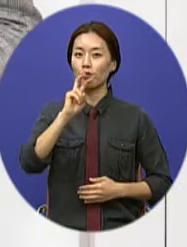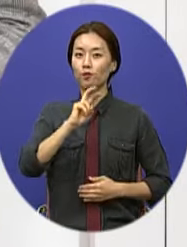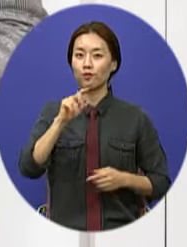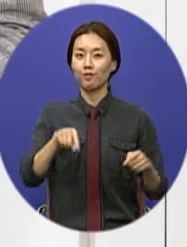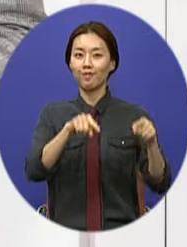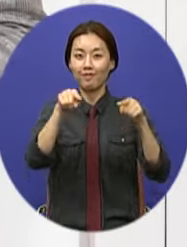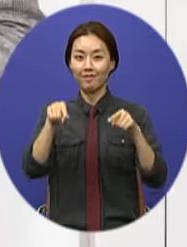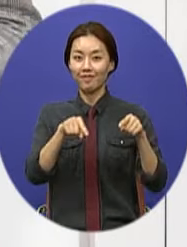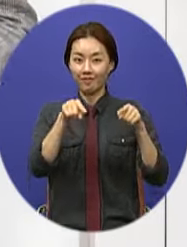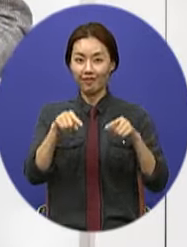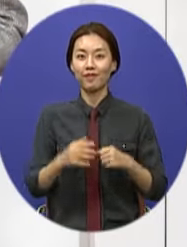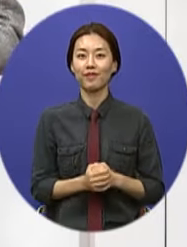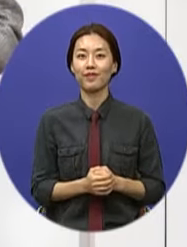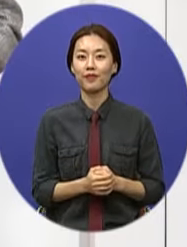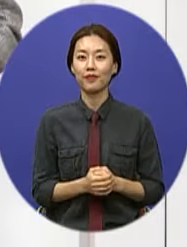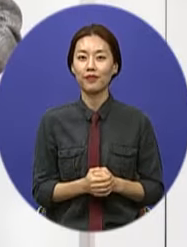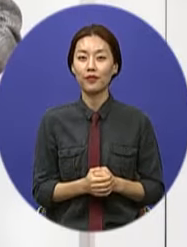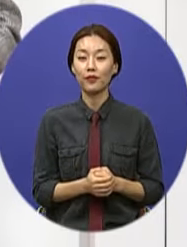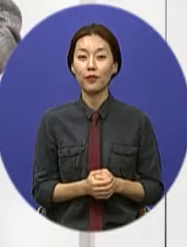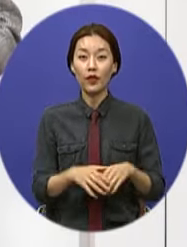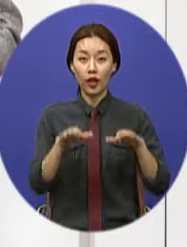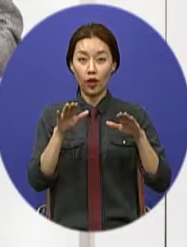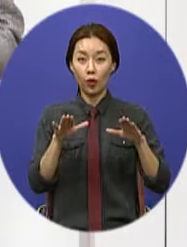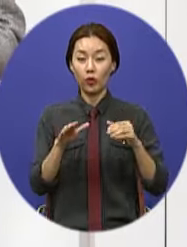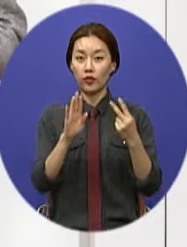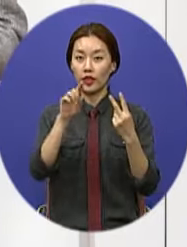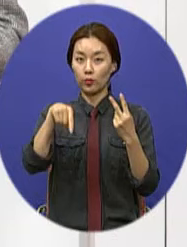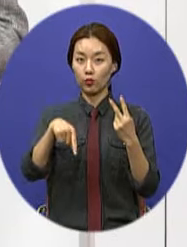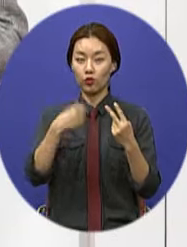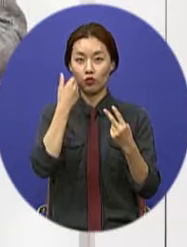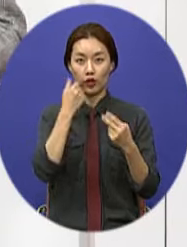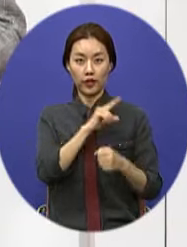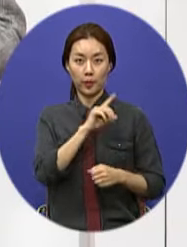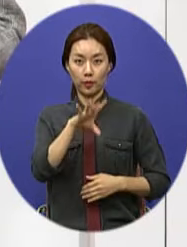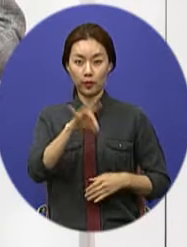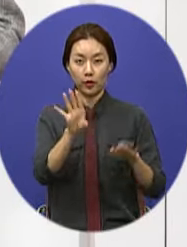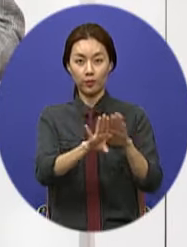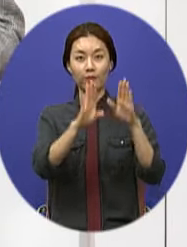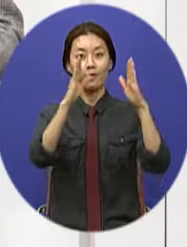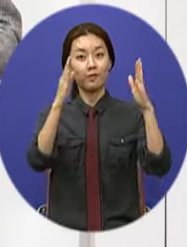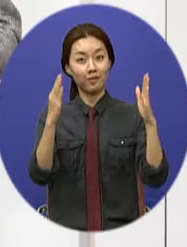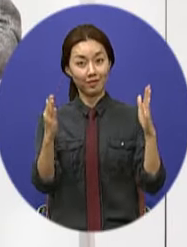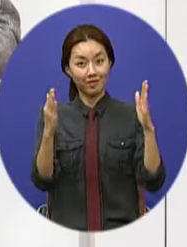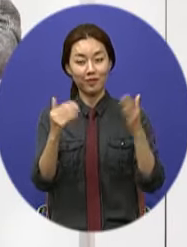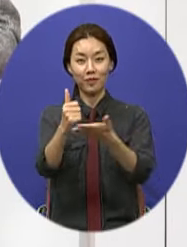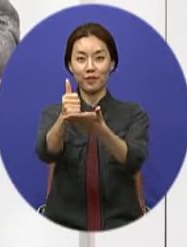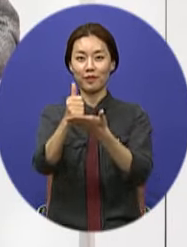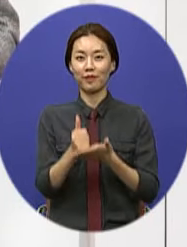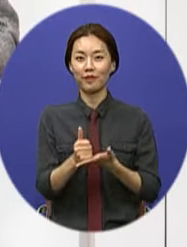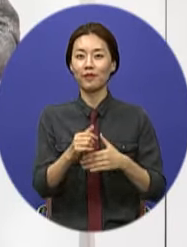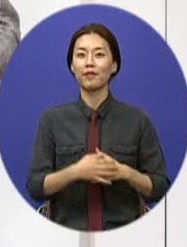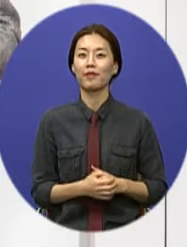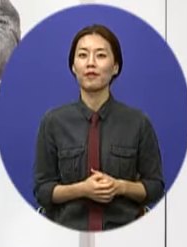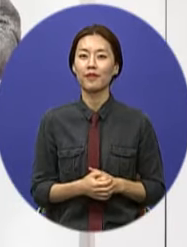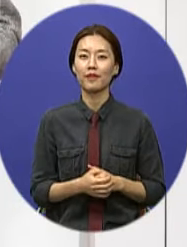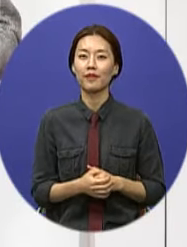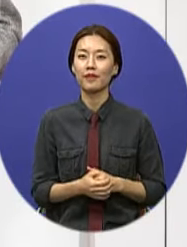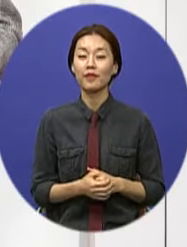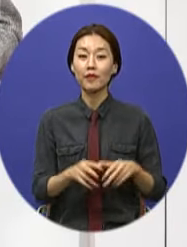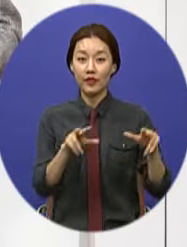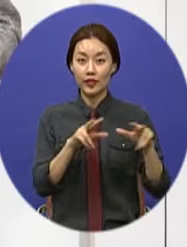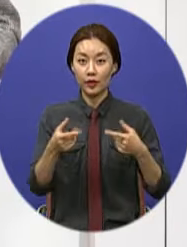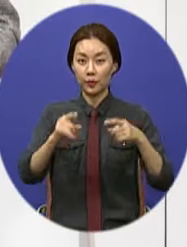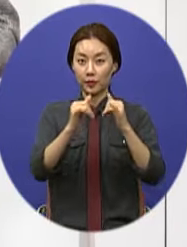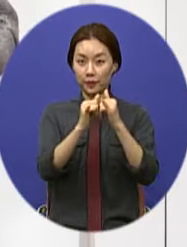되겠습니다. 그렇죠. 자, 과연 어떤 분이 2부의 문을 또 활짝 열어주실지 모셔보도록 하겠습니다.